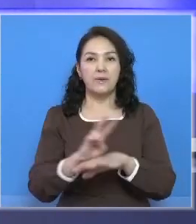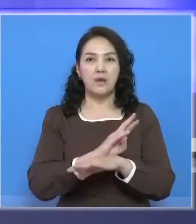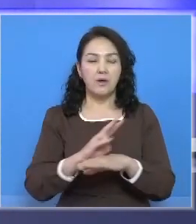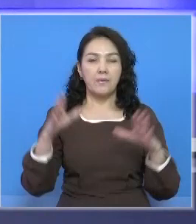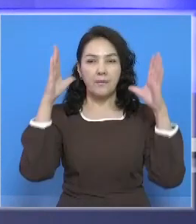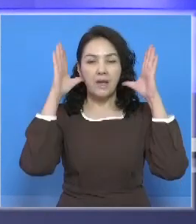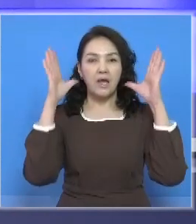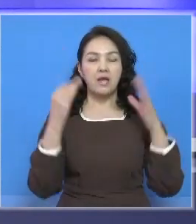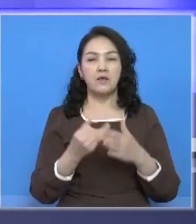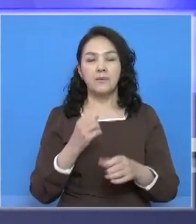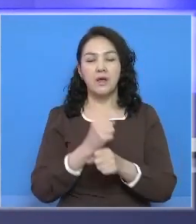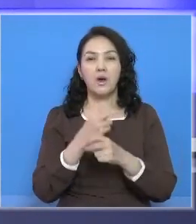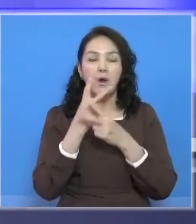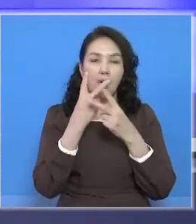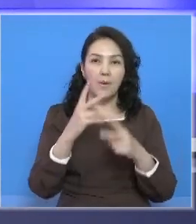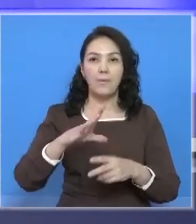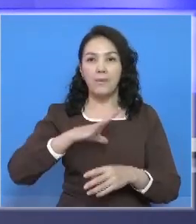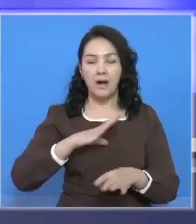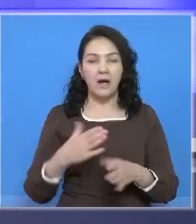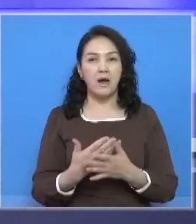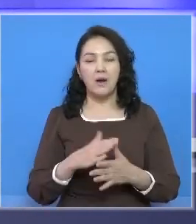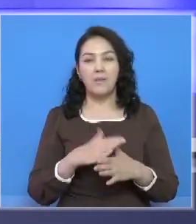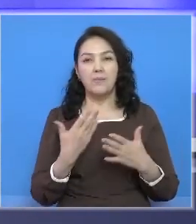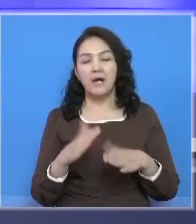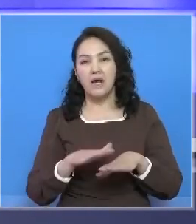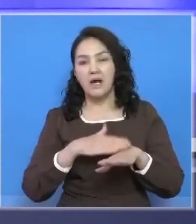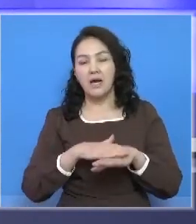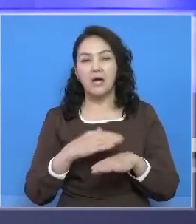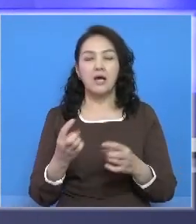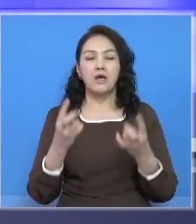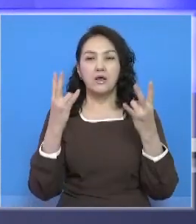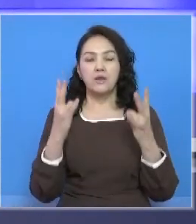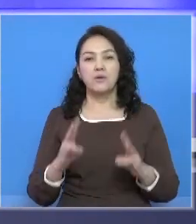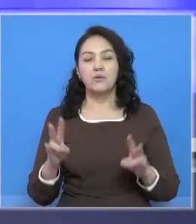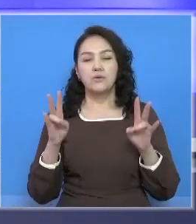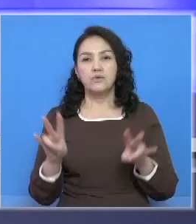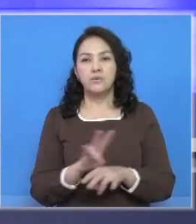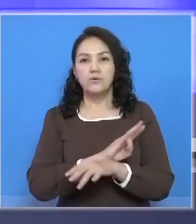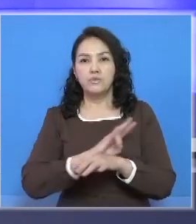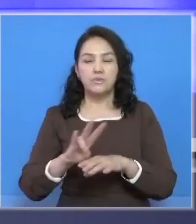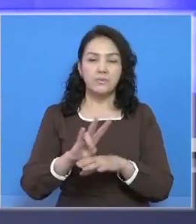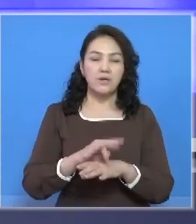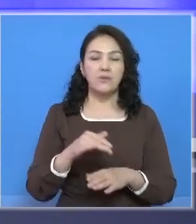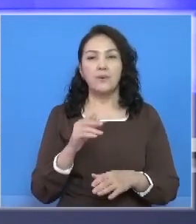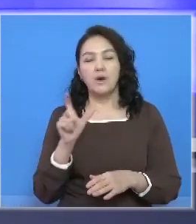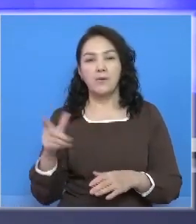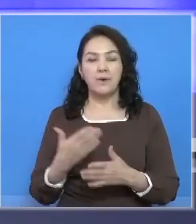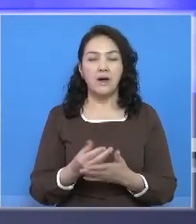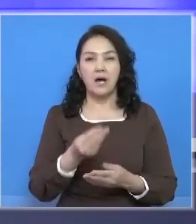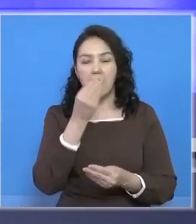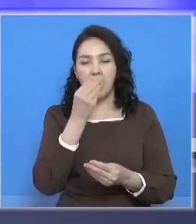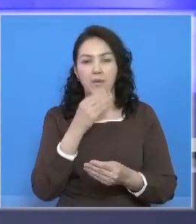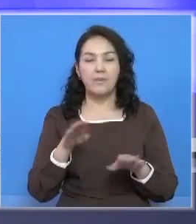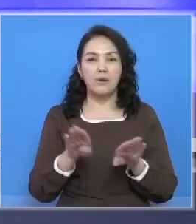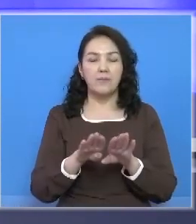jamaat osunday iyi istердин куәсі болды. Мың айдан да кайырла Кадир түнін бірге өткізуге келген мұсылман қауымы мешітте ауыз ашып сәресін